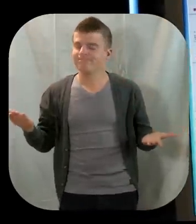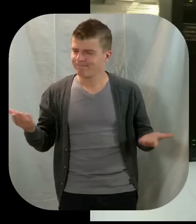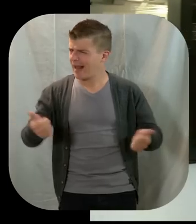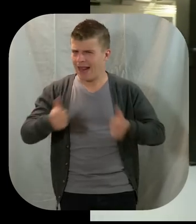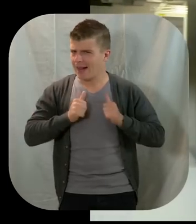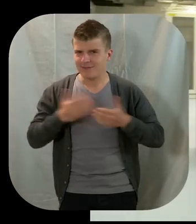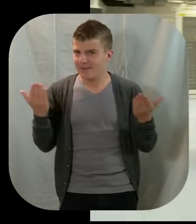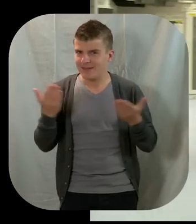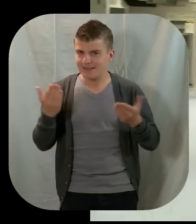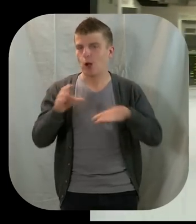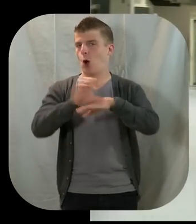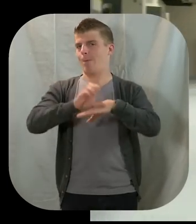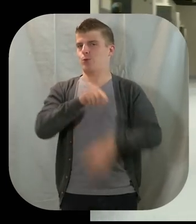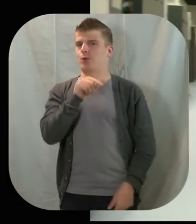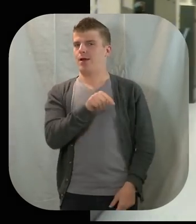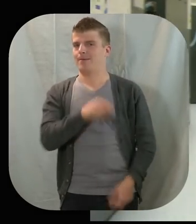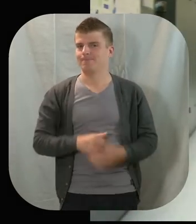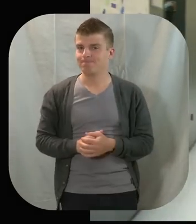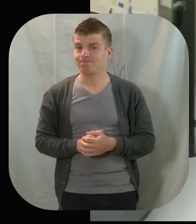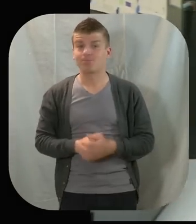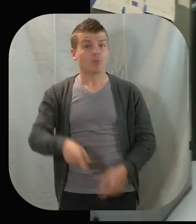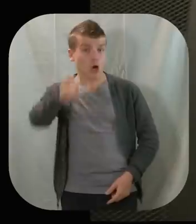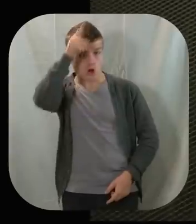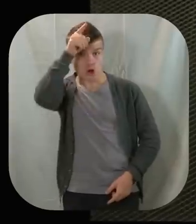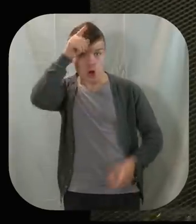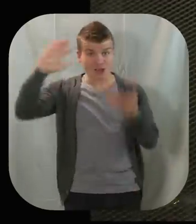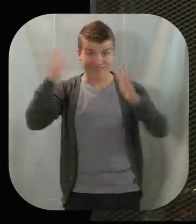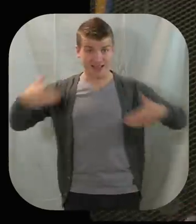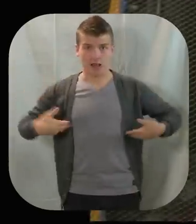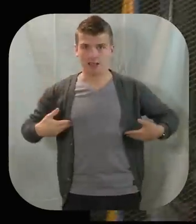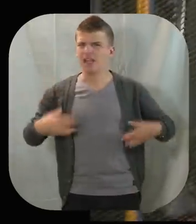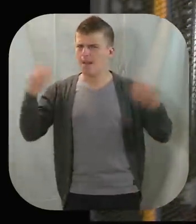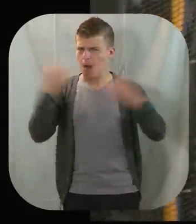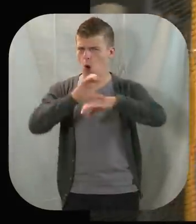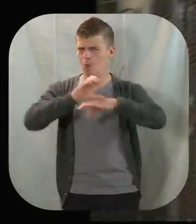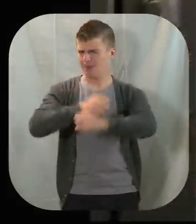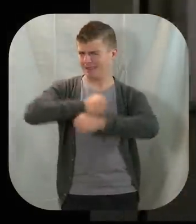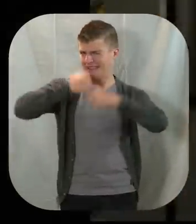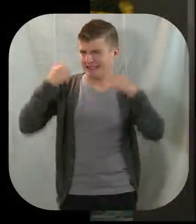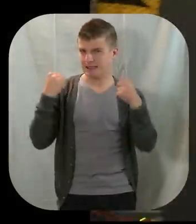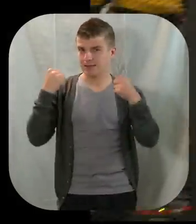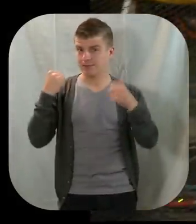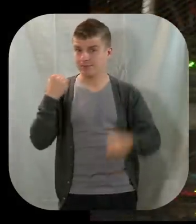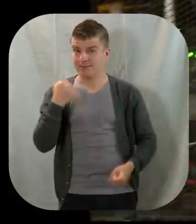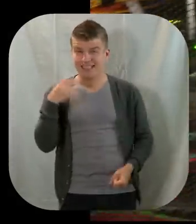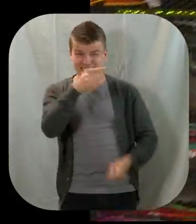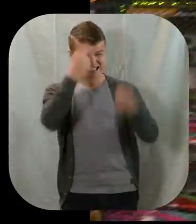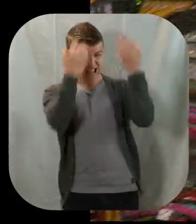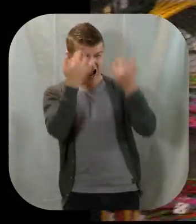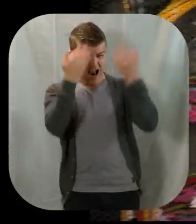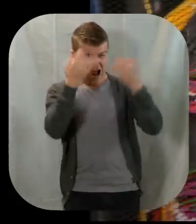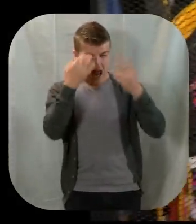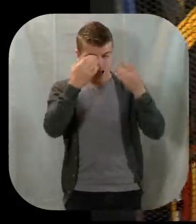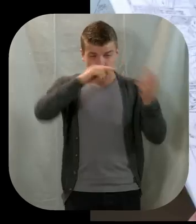nur der Computer. Und beim Deutschen Wetterdienst brauchen sie einen besonders großen. Der macht aus den ganzen Zahlen